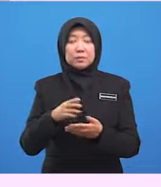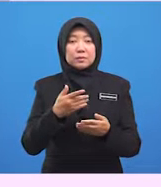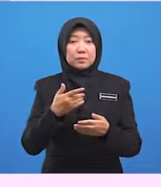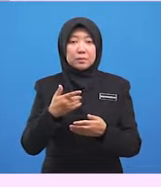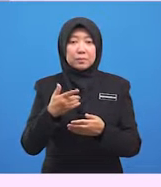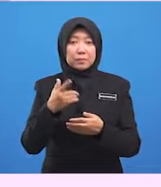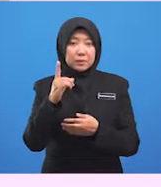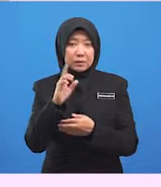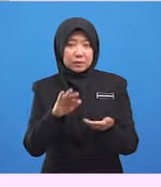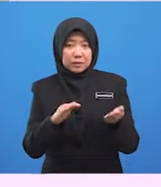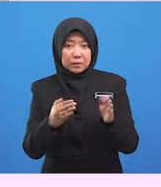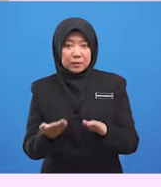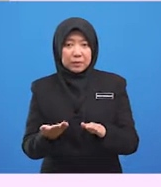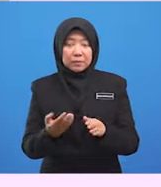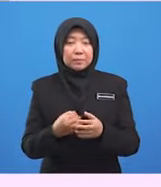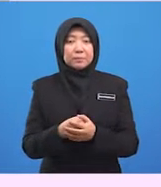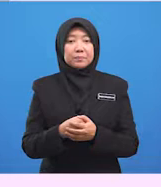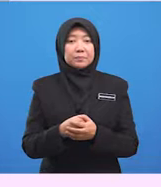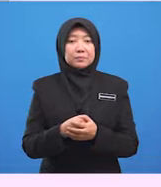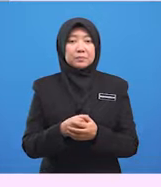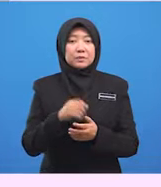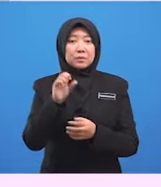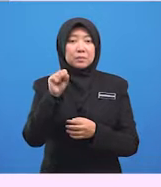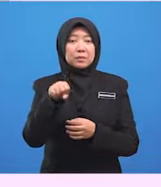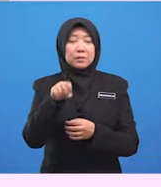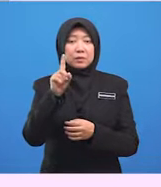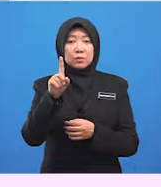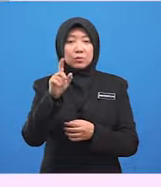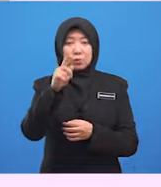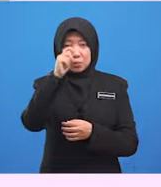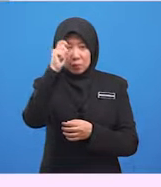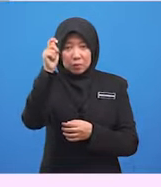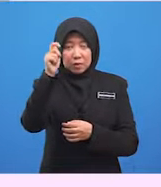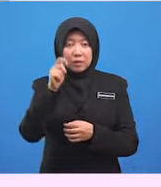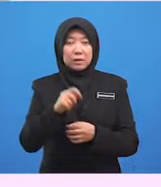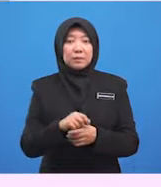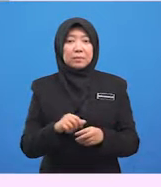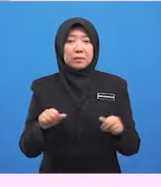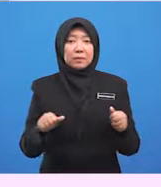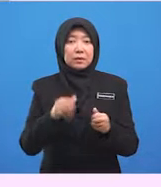pada satu Tuhan dan di mengambarkan kepercayaan animisme